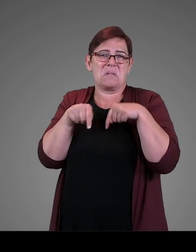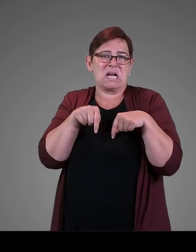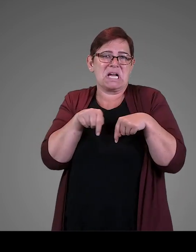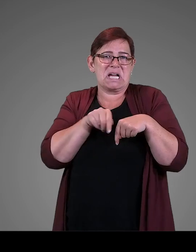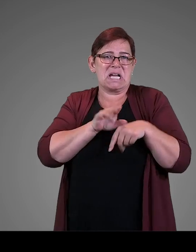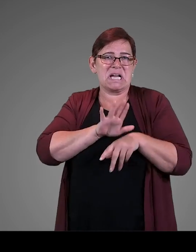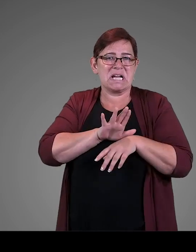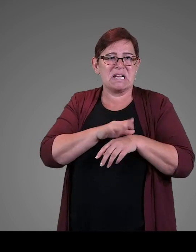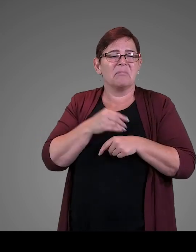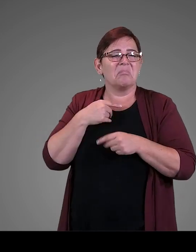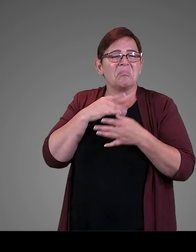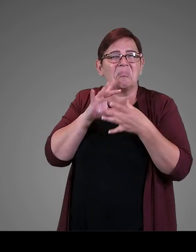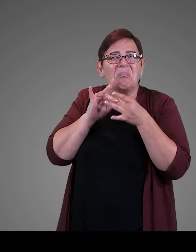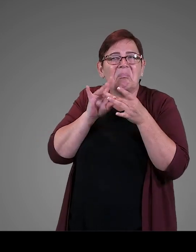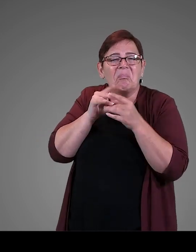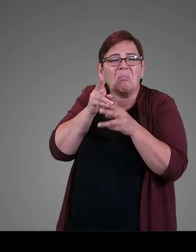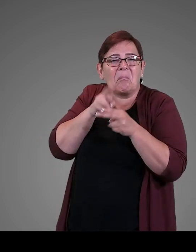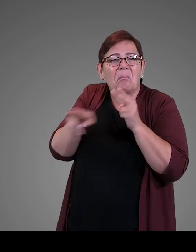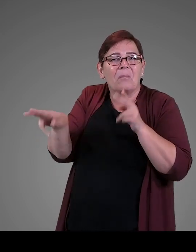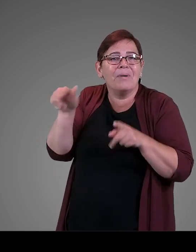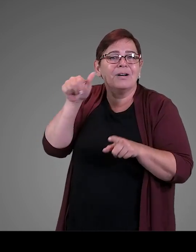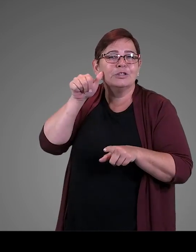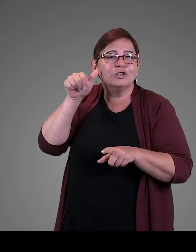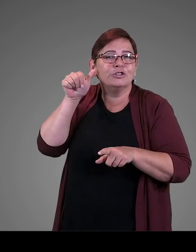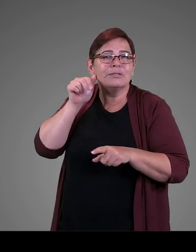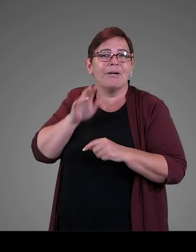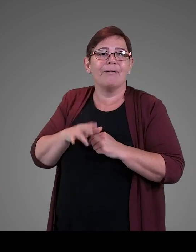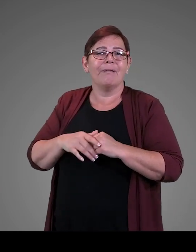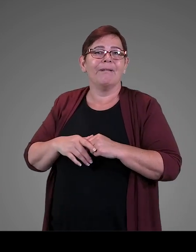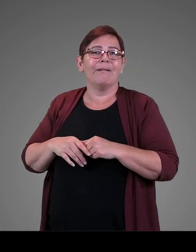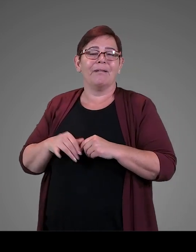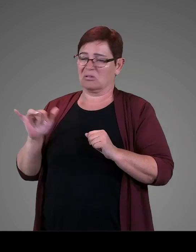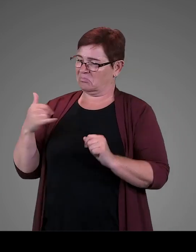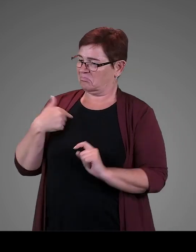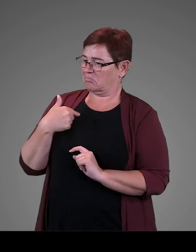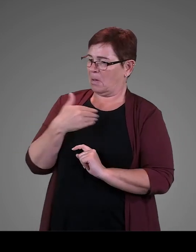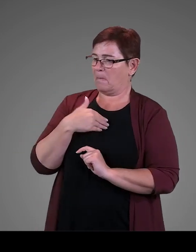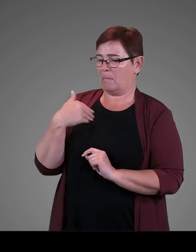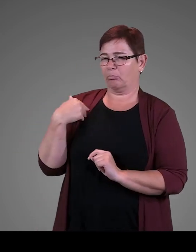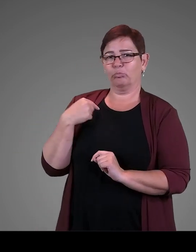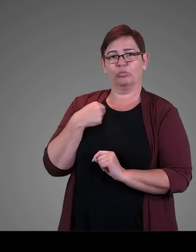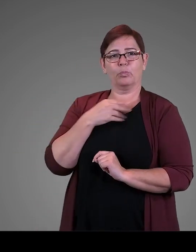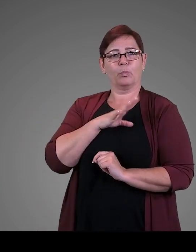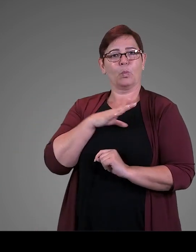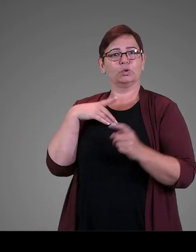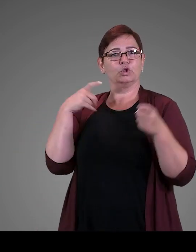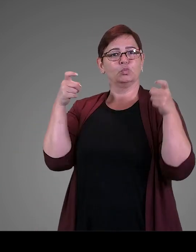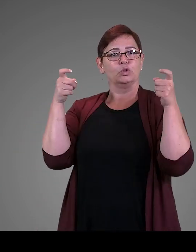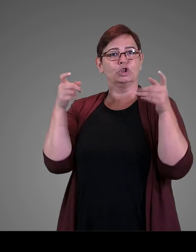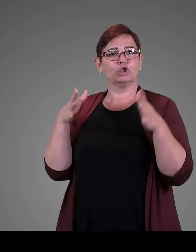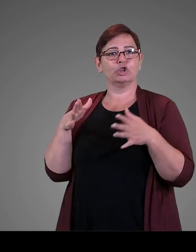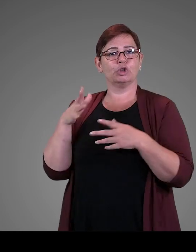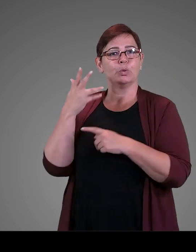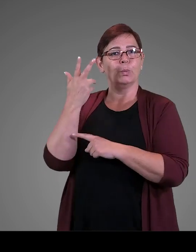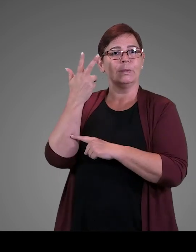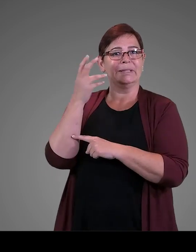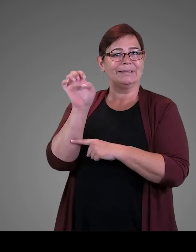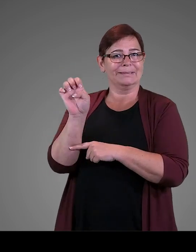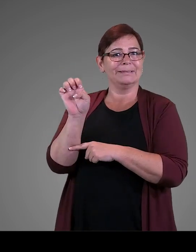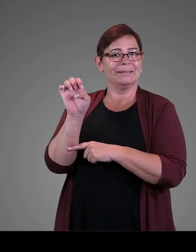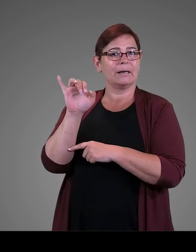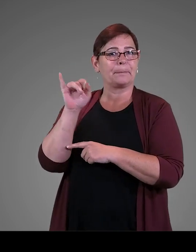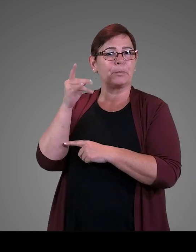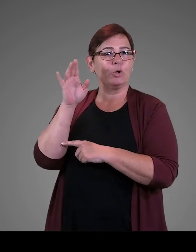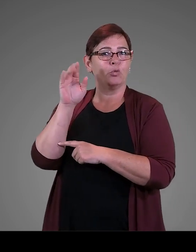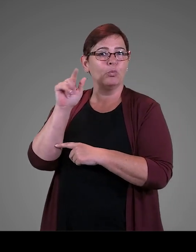Mais je reviens moi aussi un peu en arrière, mais j'en ai parlé hier là, rapidement, mais effectivement, moi aussi, je suis